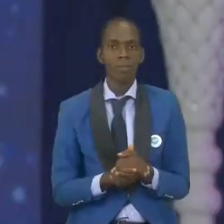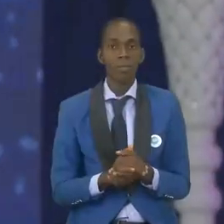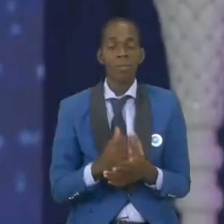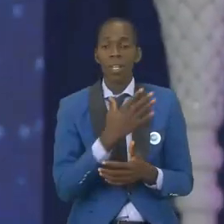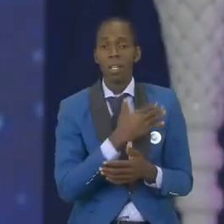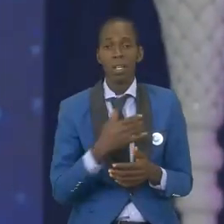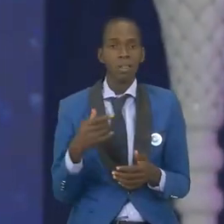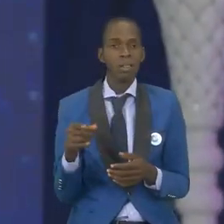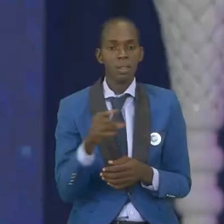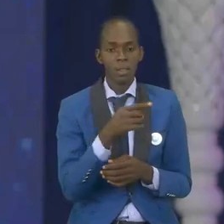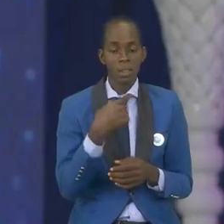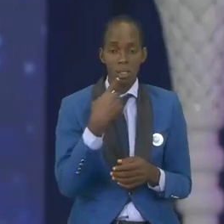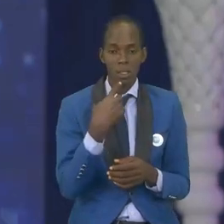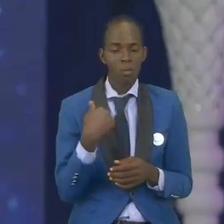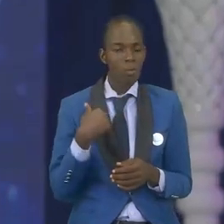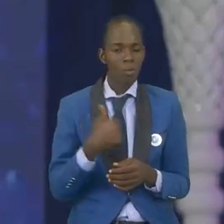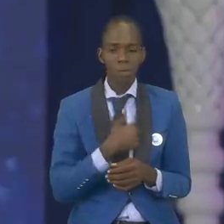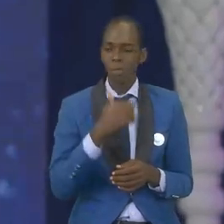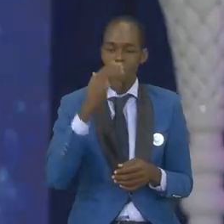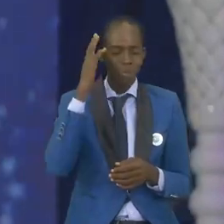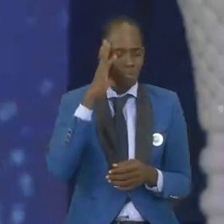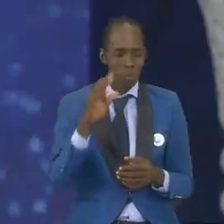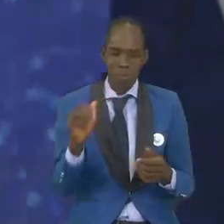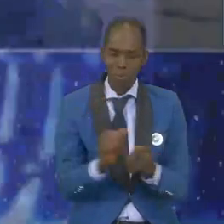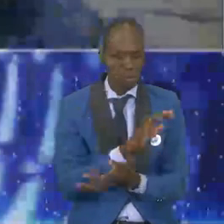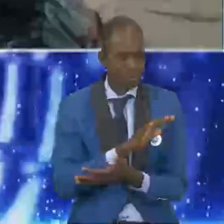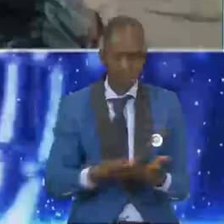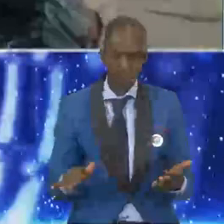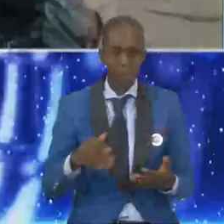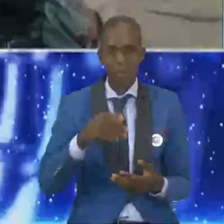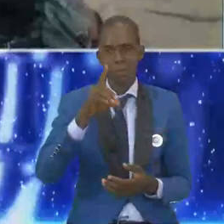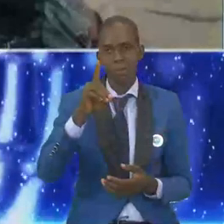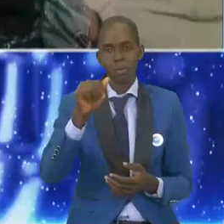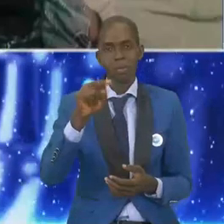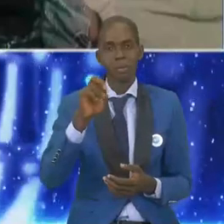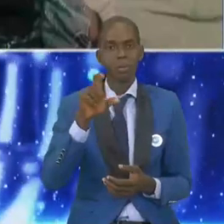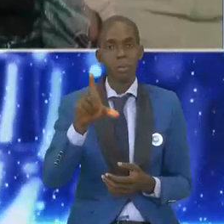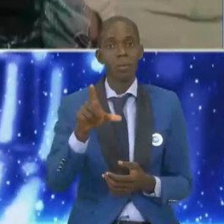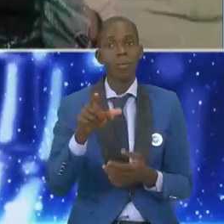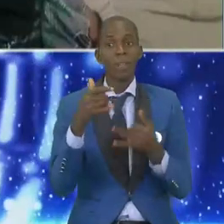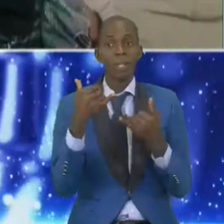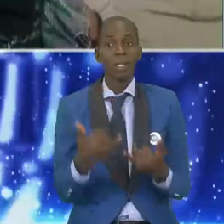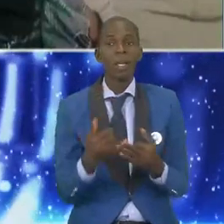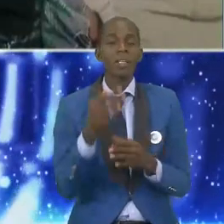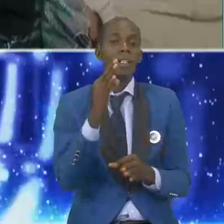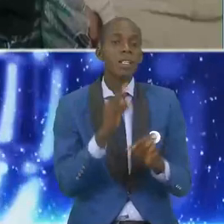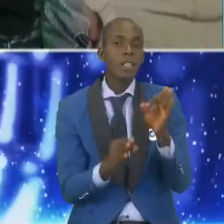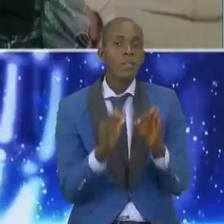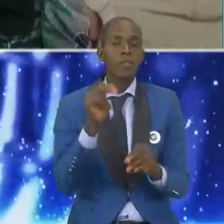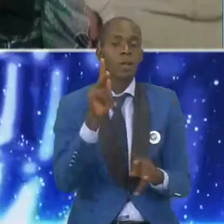complotaient étaient têtus. Ils ont dit, nous allons nous débarrasser de Daniel.